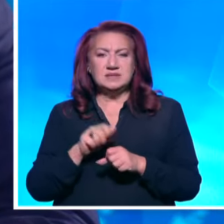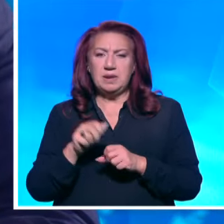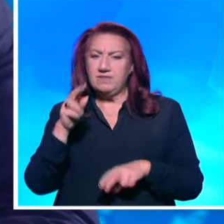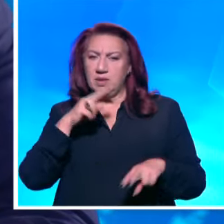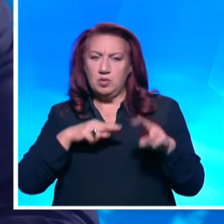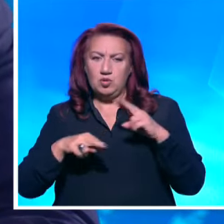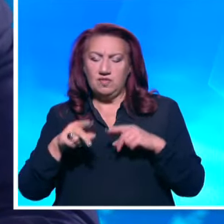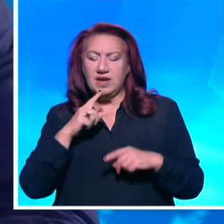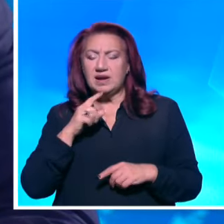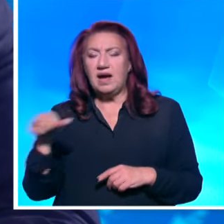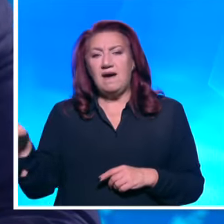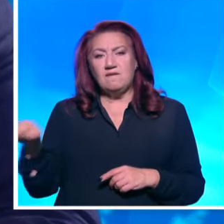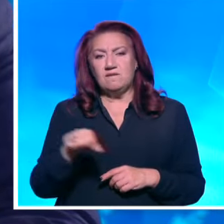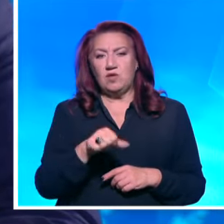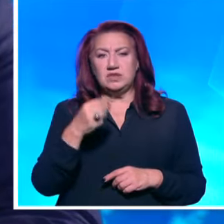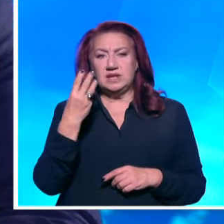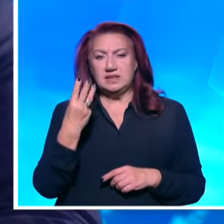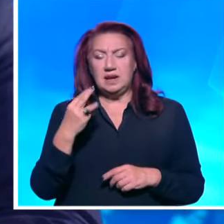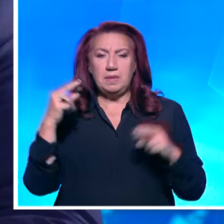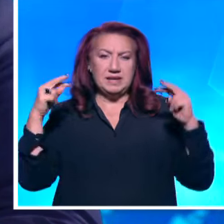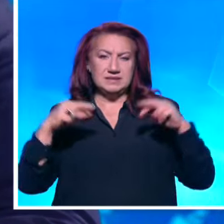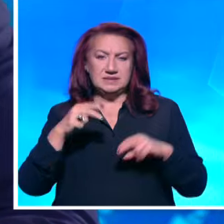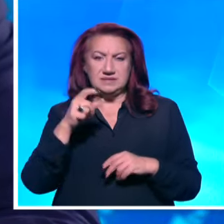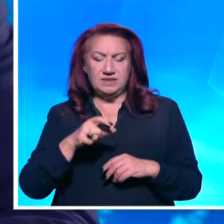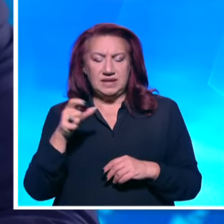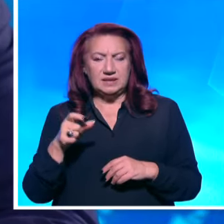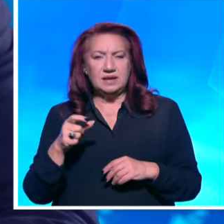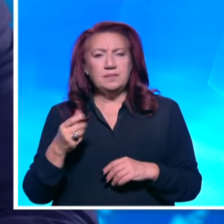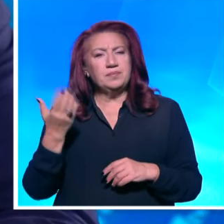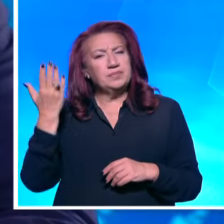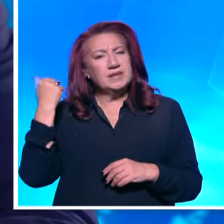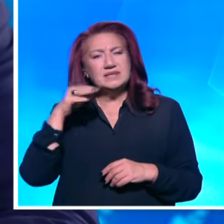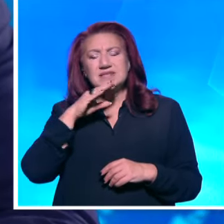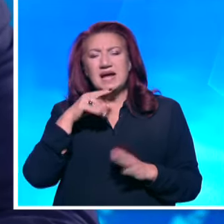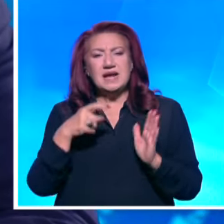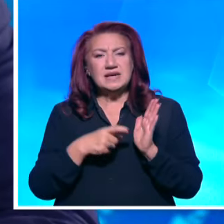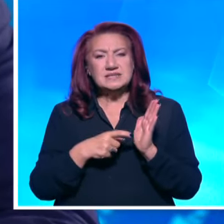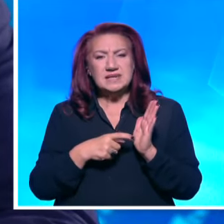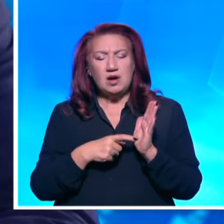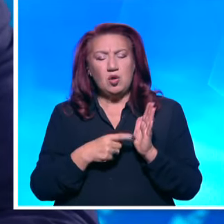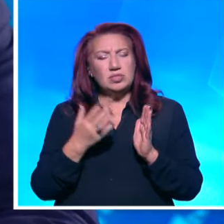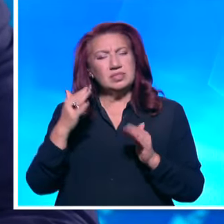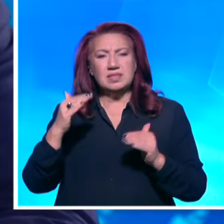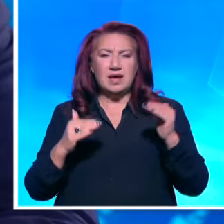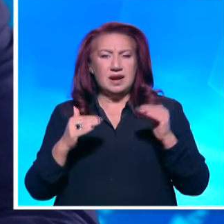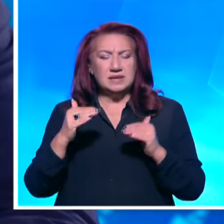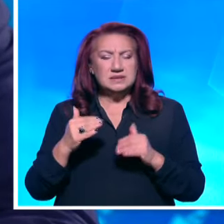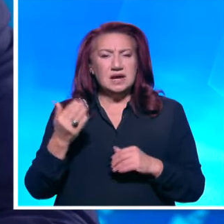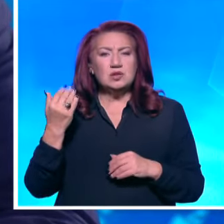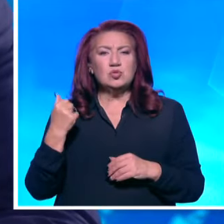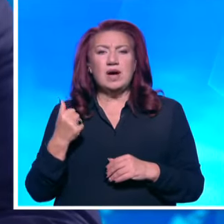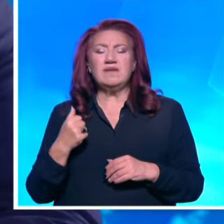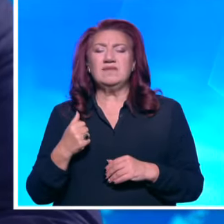с показание на трима свидетели разликата по стария закон за нотариусите това е че тогава акт за